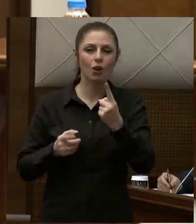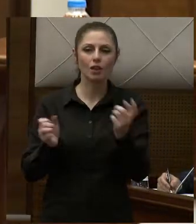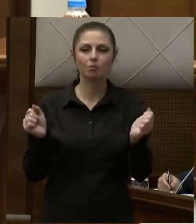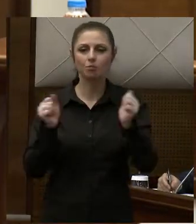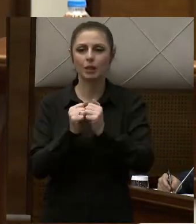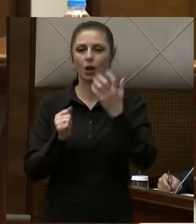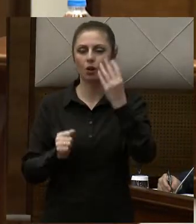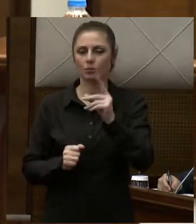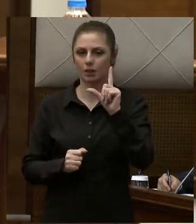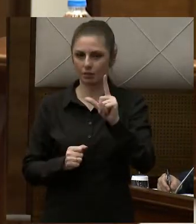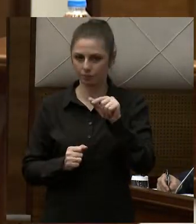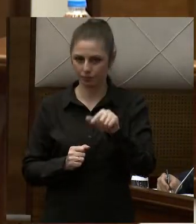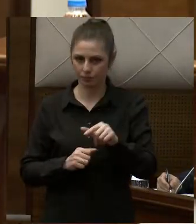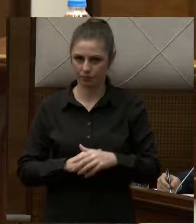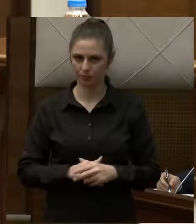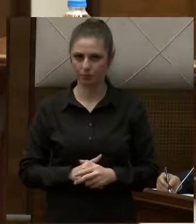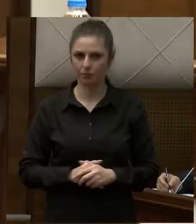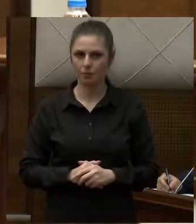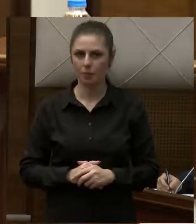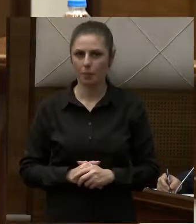olur. Yani yine de böyle